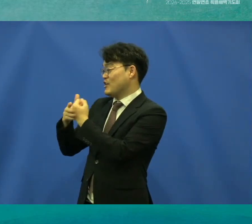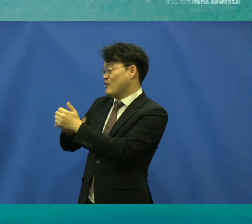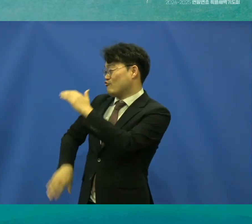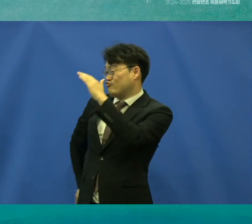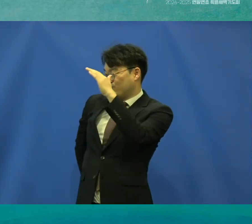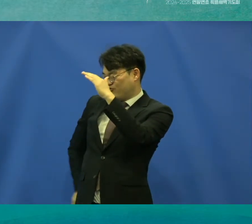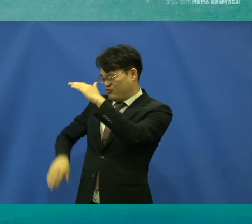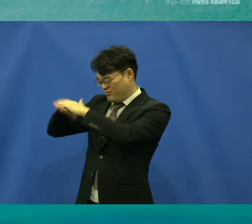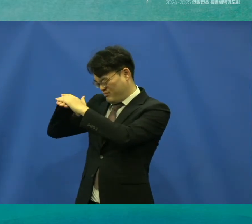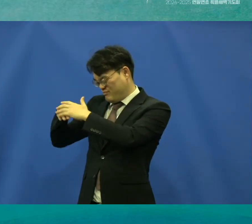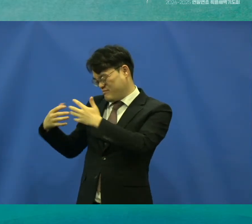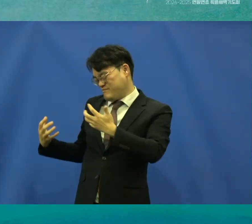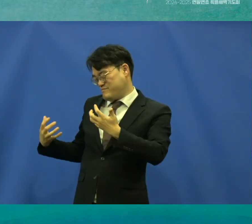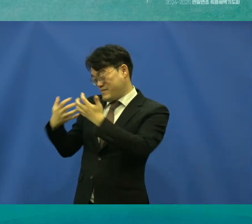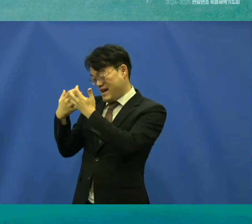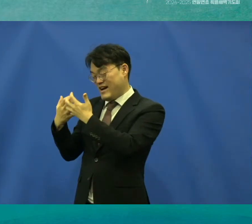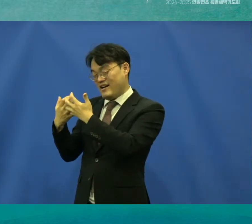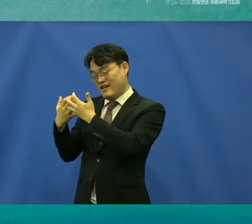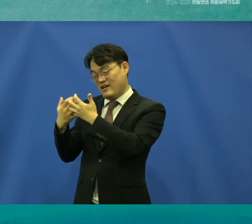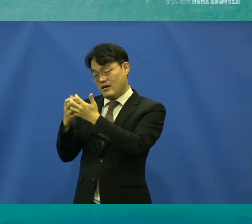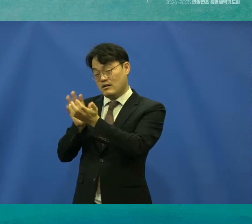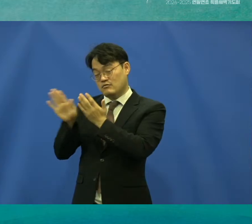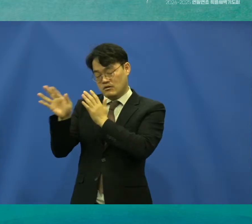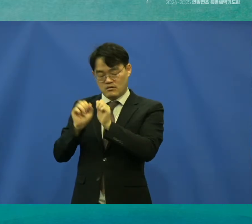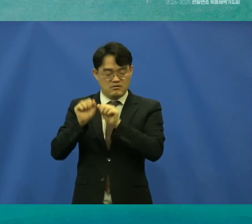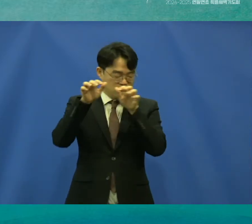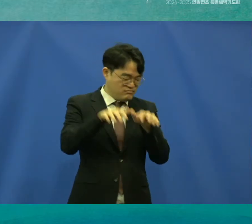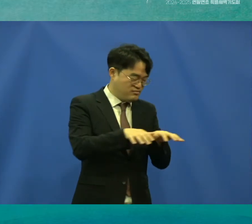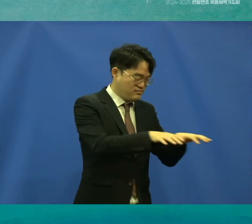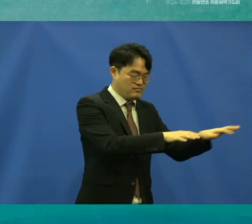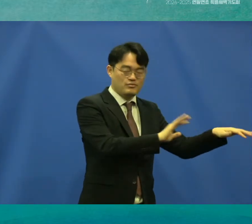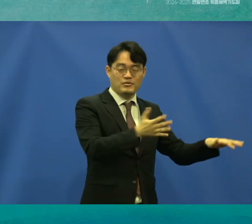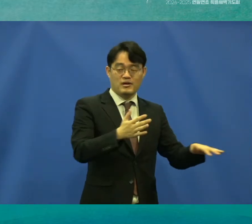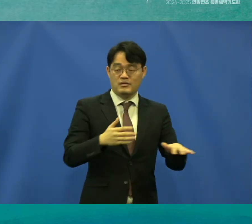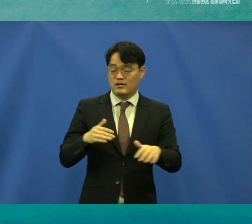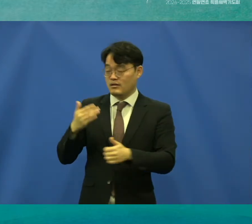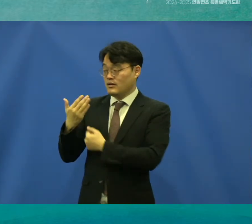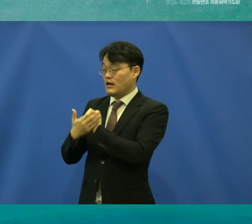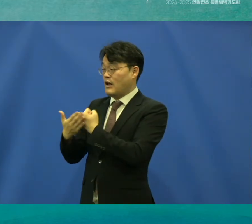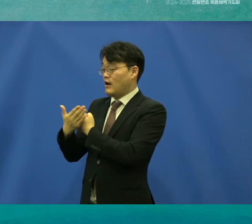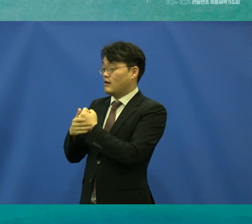나요. 막바로 큰아들 돼버려요.